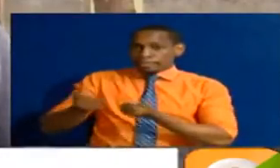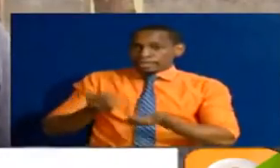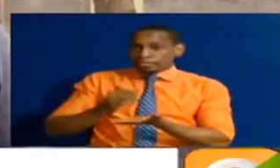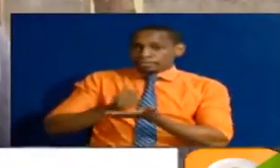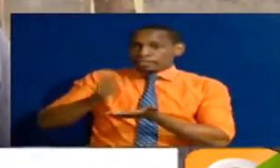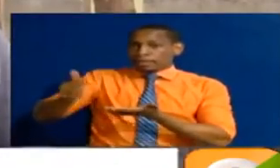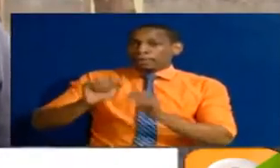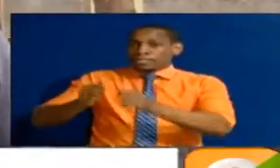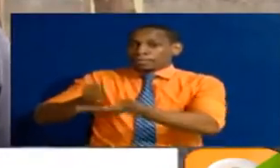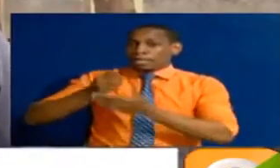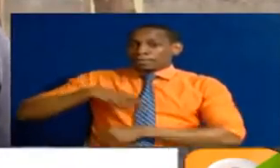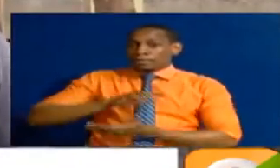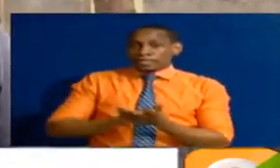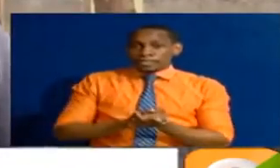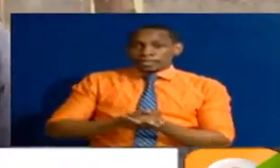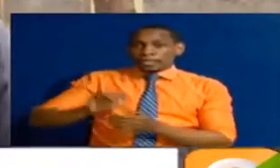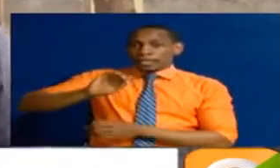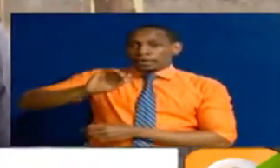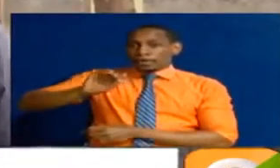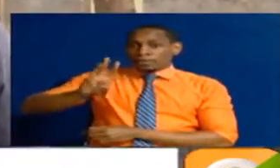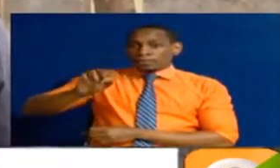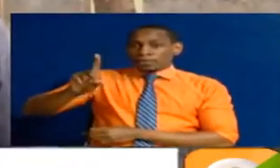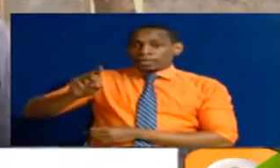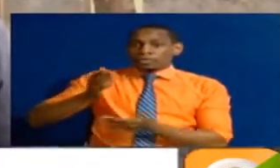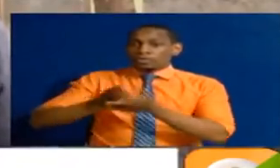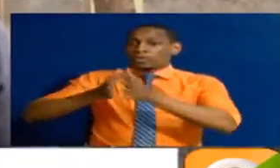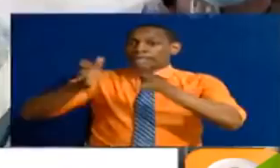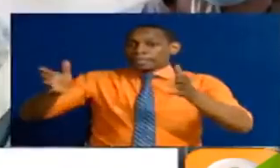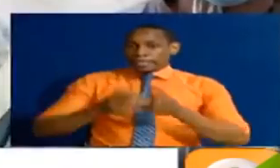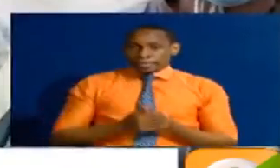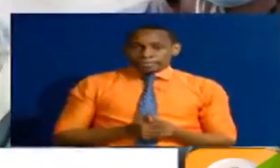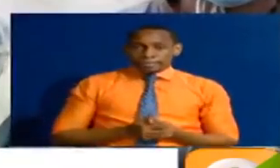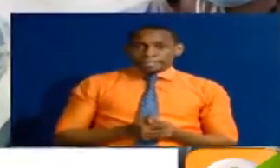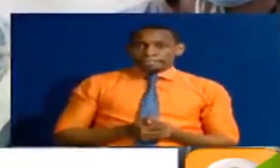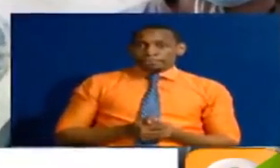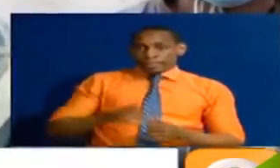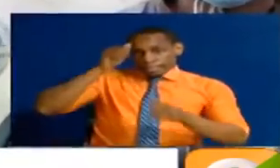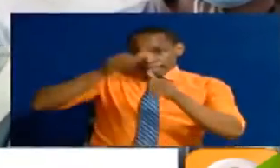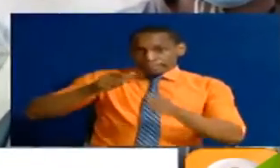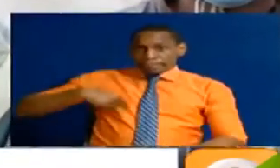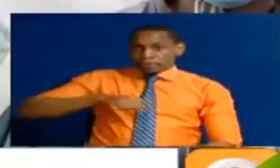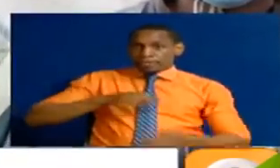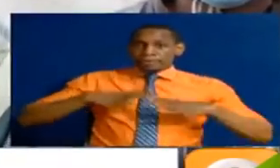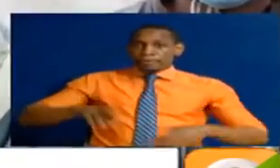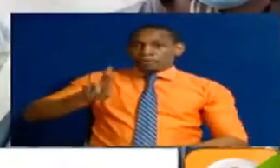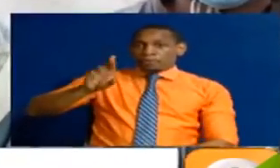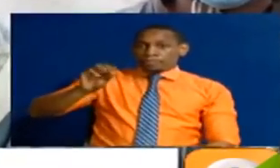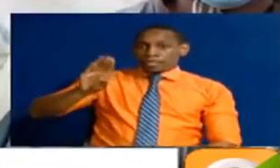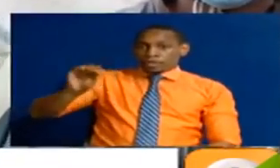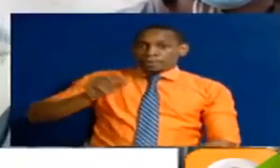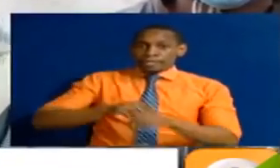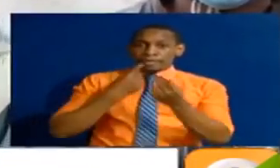wataweza kutusaidia kwa sababu kwanza Rombo ward ni kubwa, inaanza Ilasit mpaka Elerai. Watukumbuke sisi watu wa Rombo,